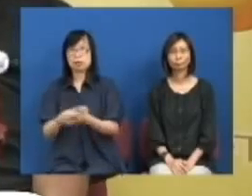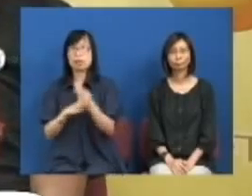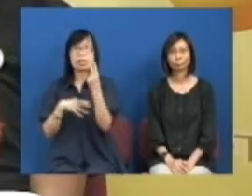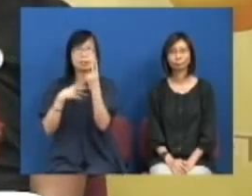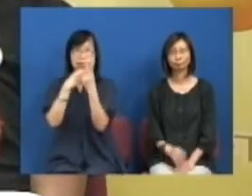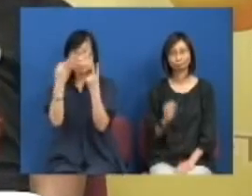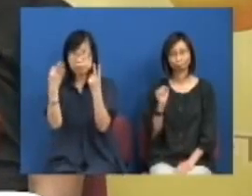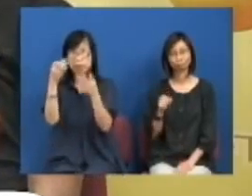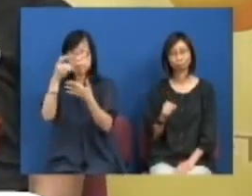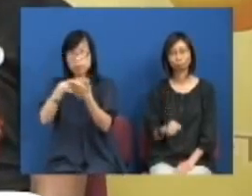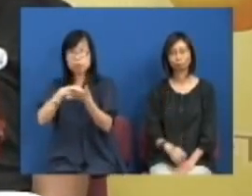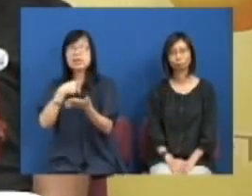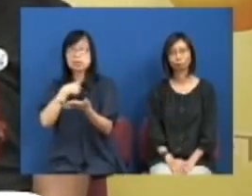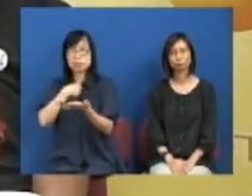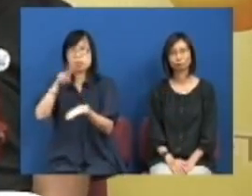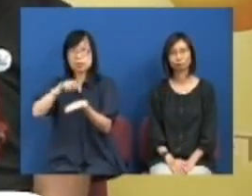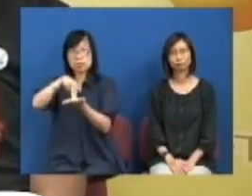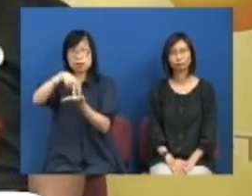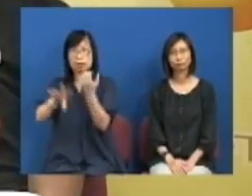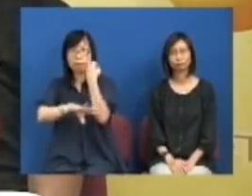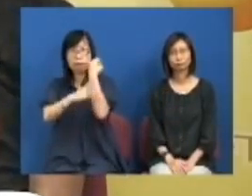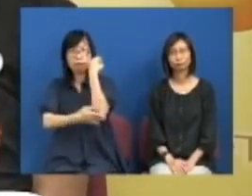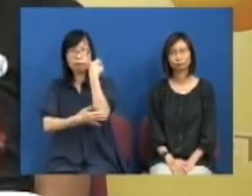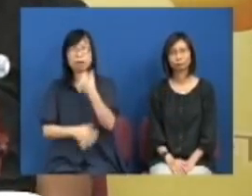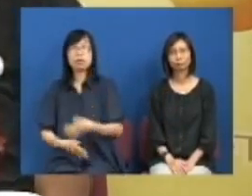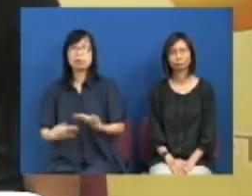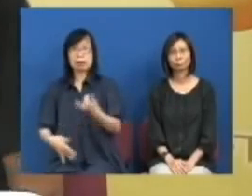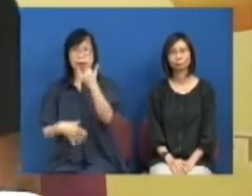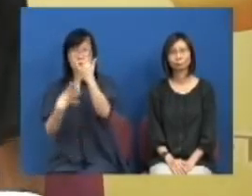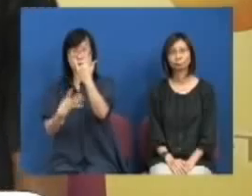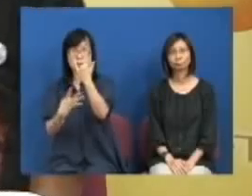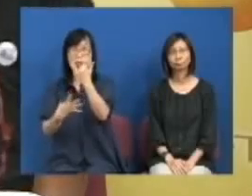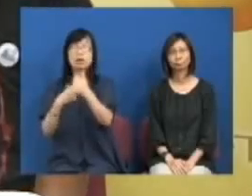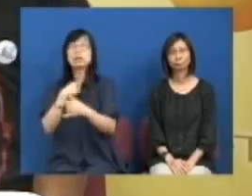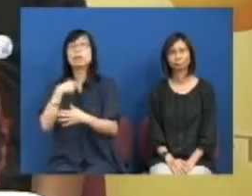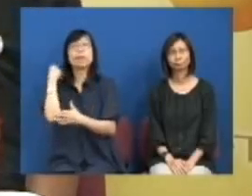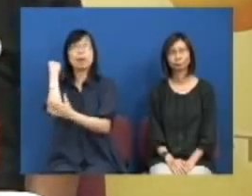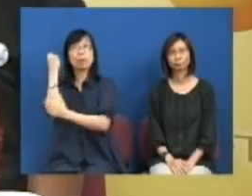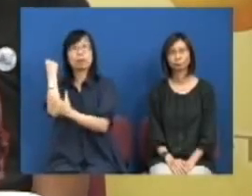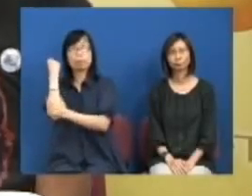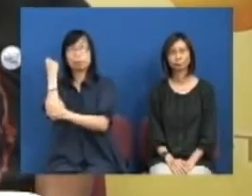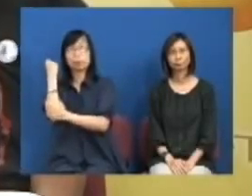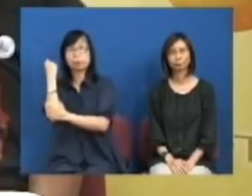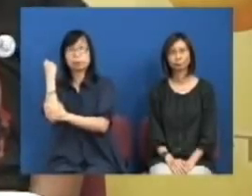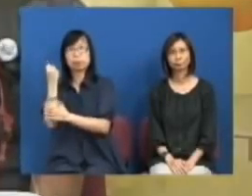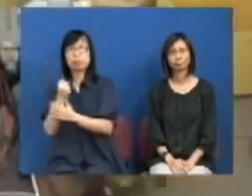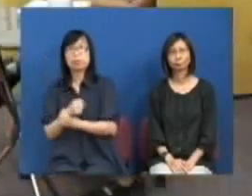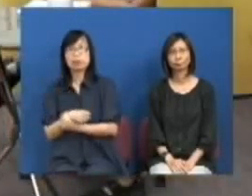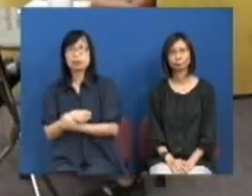法咧？咁樣，所以我覺得六四應該一個今年一個好大嘅平台，就係反對呢、這個。